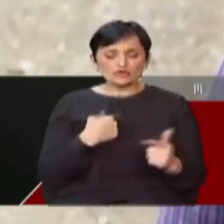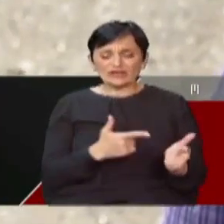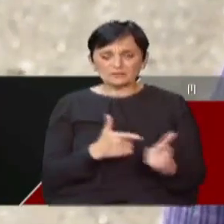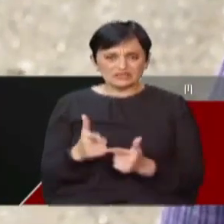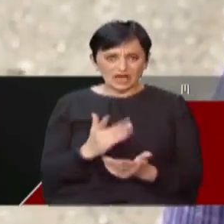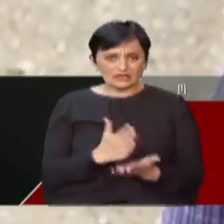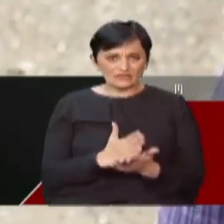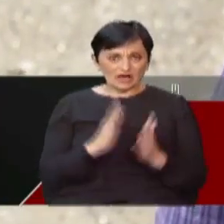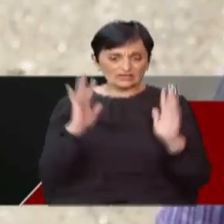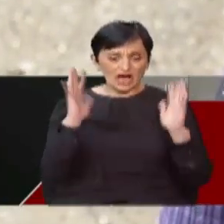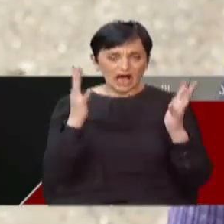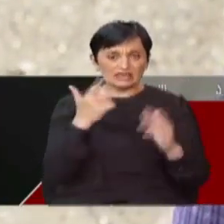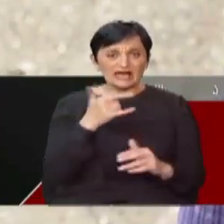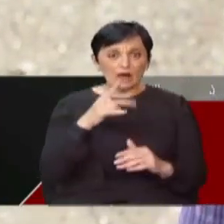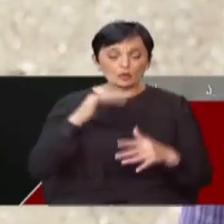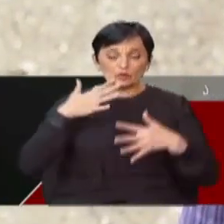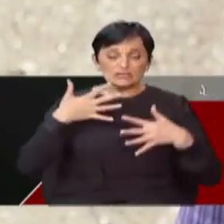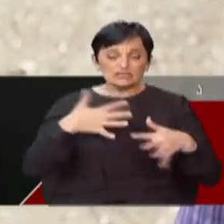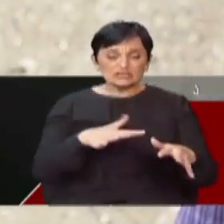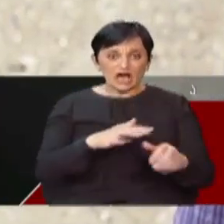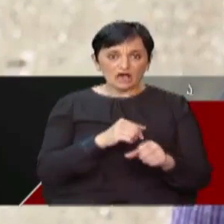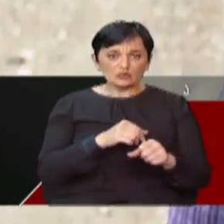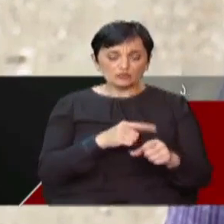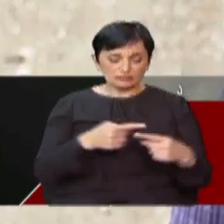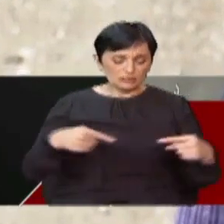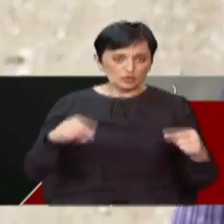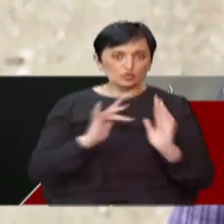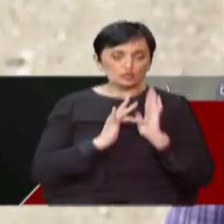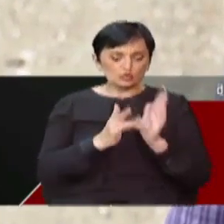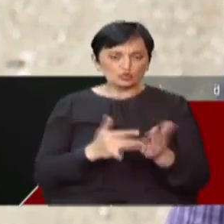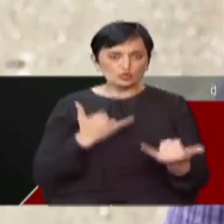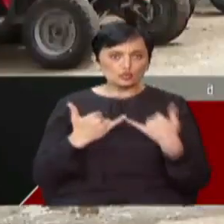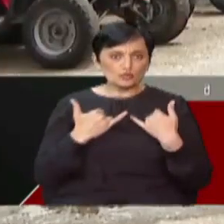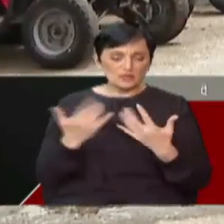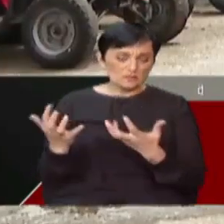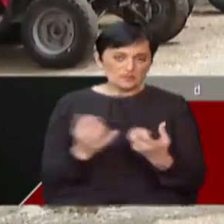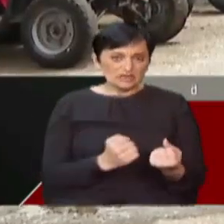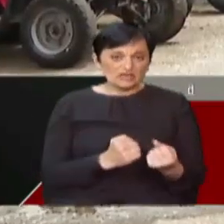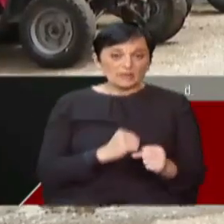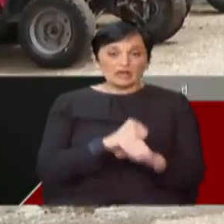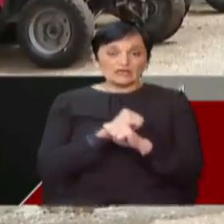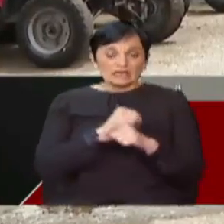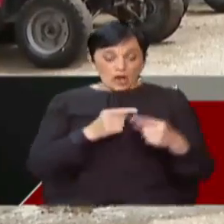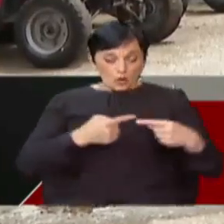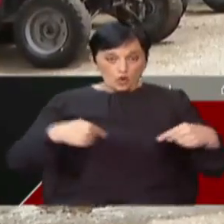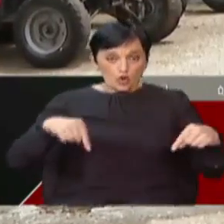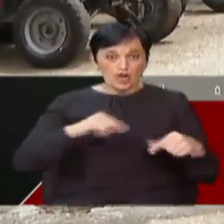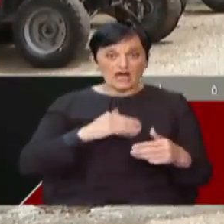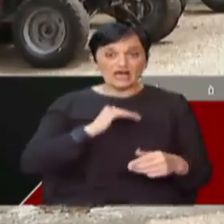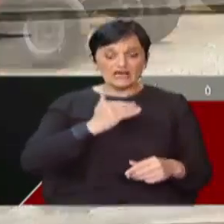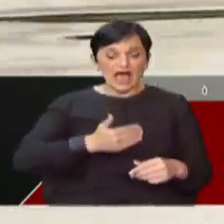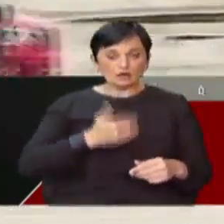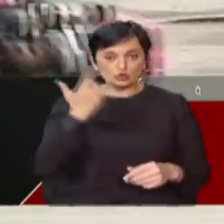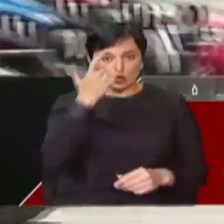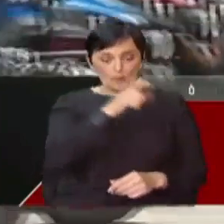ვართ ანაკლია განმუხურის ზღვის საკურორტო ზოლი მზად არის ტურისტებისა და სტუმრების მისაღებად. საკურორტო ზოლში კერძო მესაკუთრეებმა